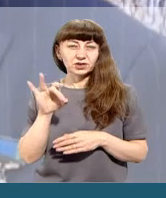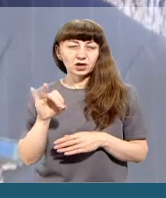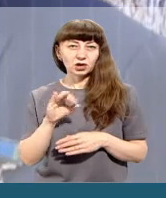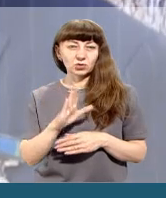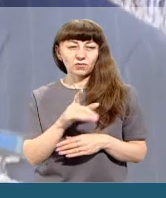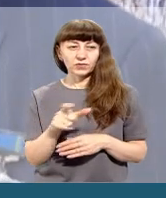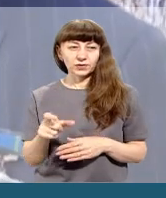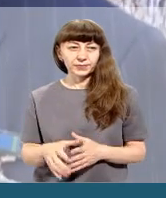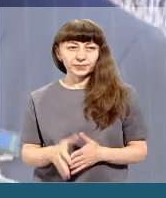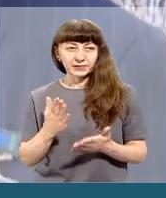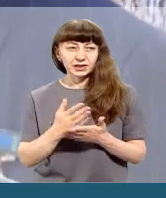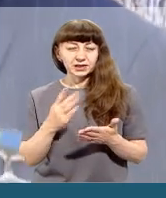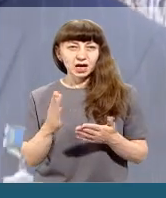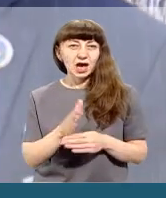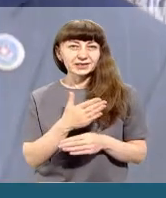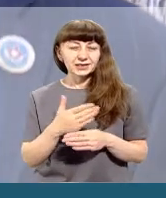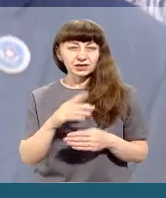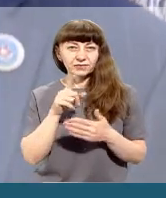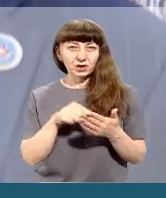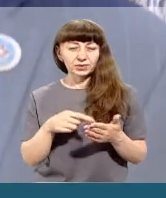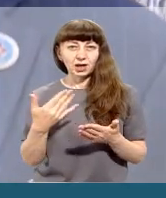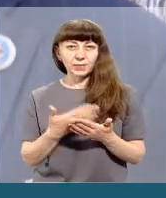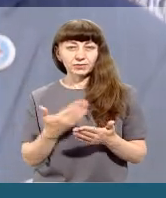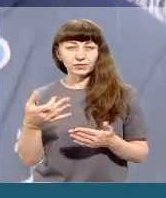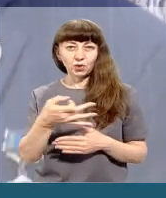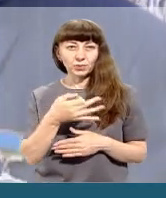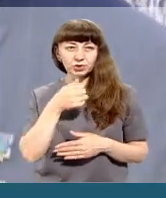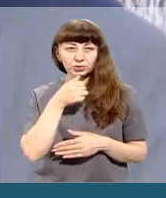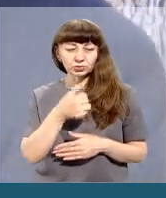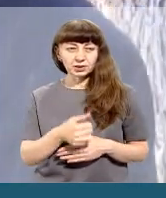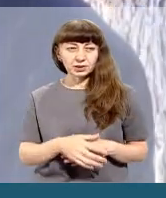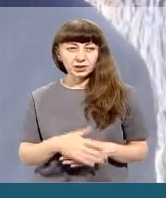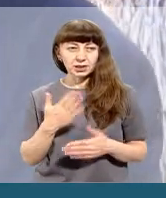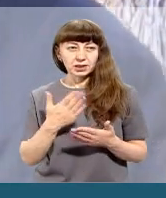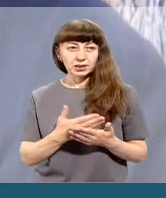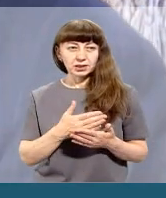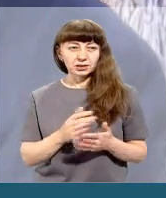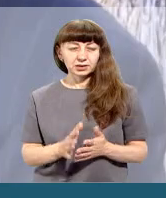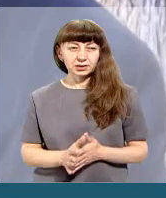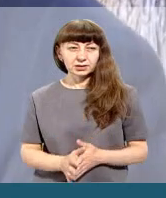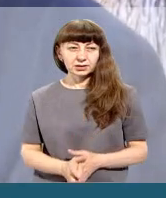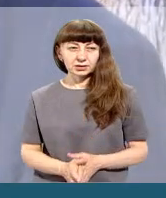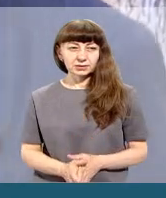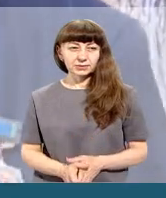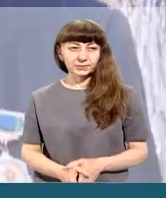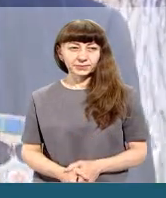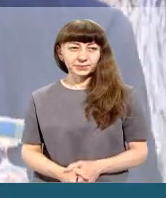вопросы отдельные. У нас в области, например, Кустанайский, есть отличие